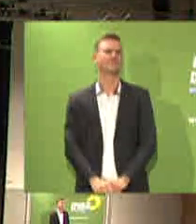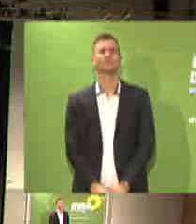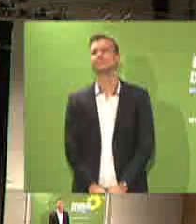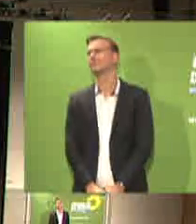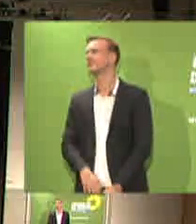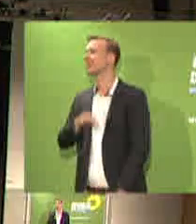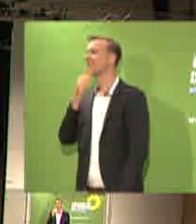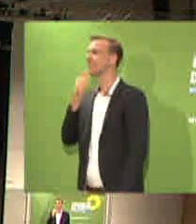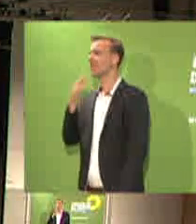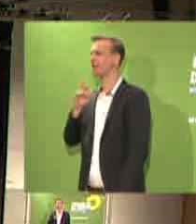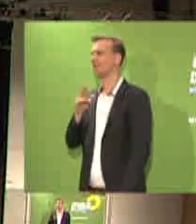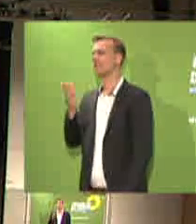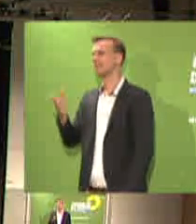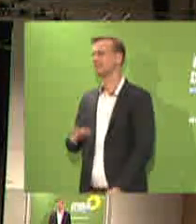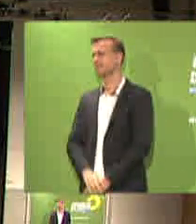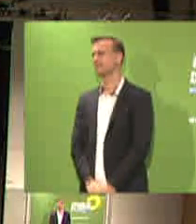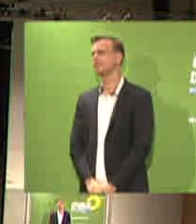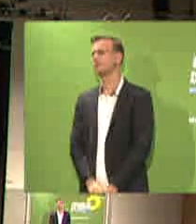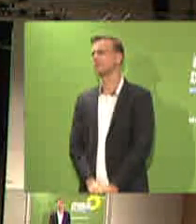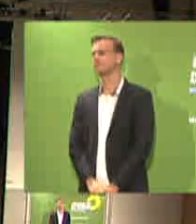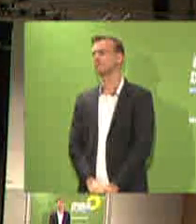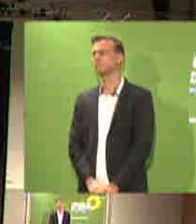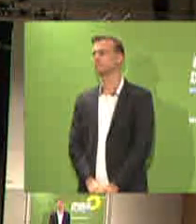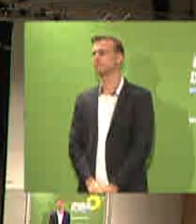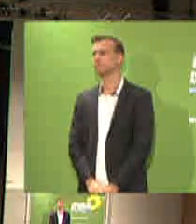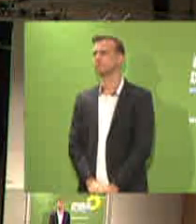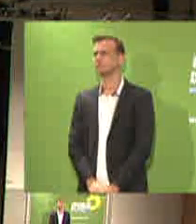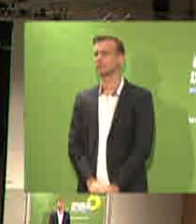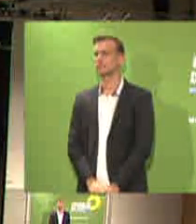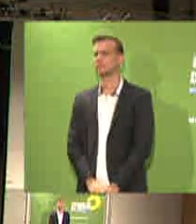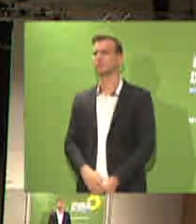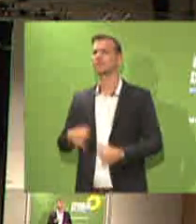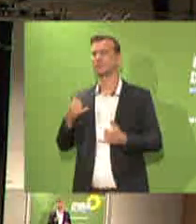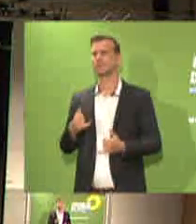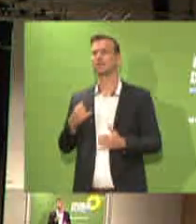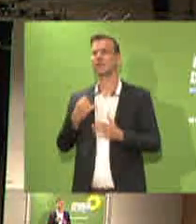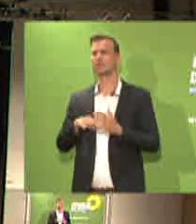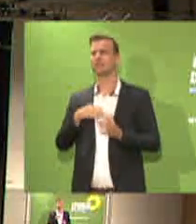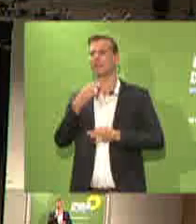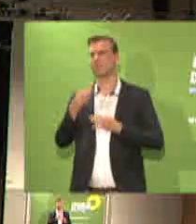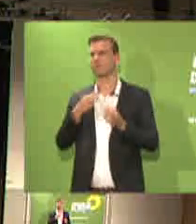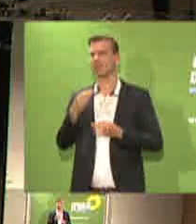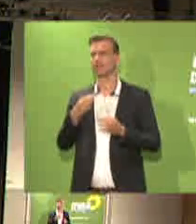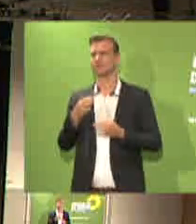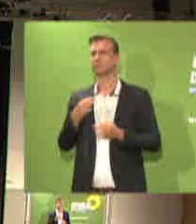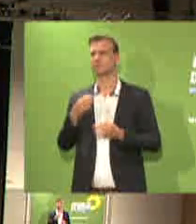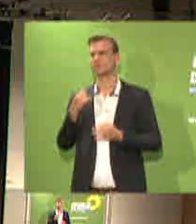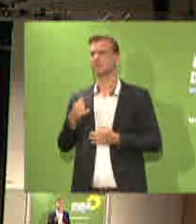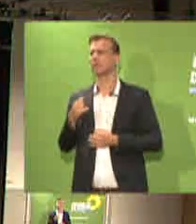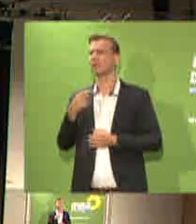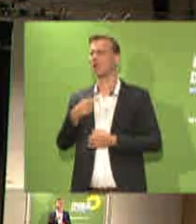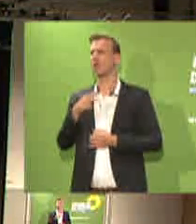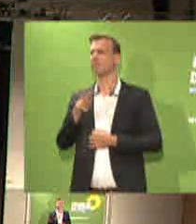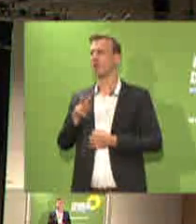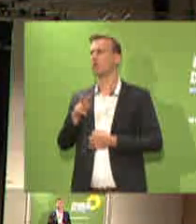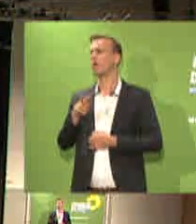Danke, Richard. Als vorletzten Redebeitrag haben wir jetzt Karen Halt auf der Heide, KV